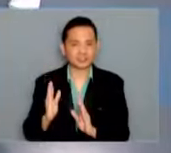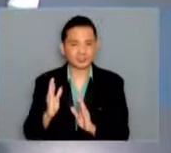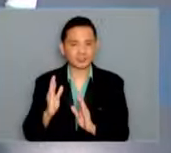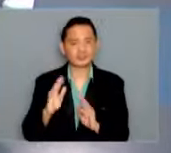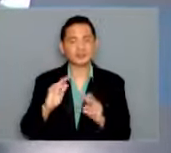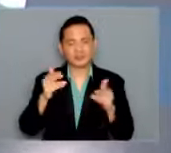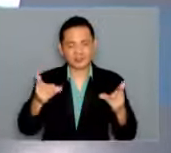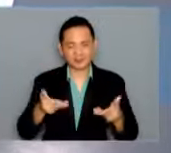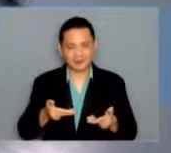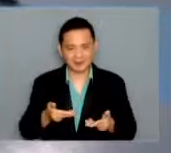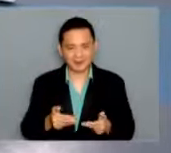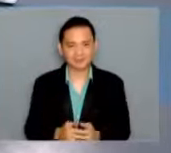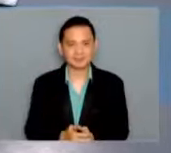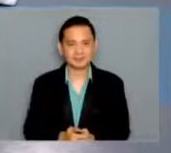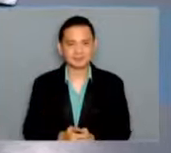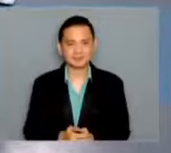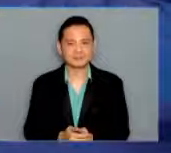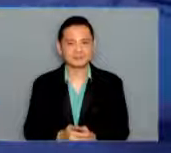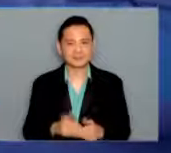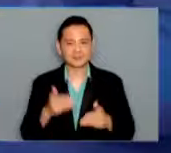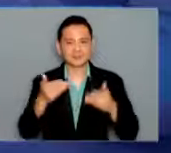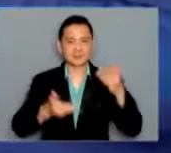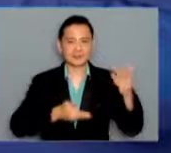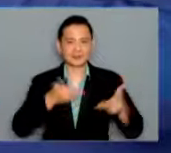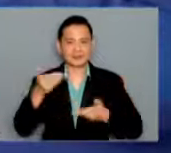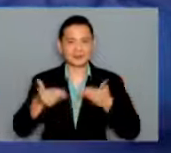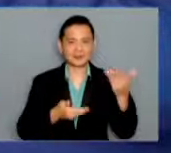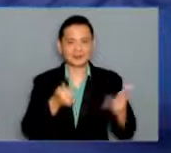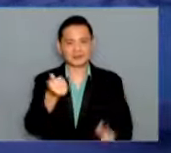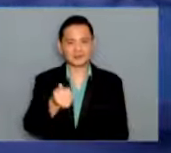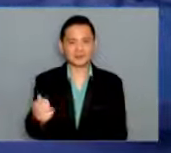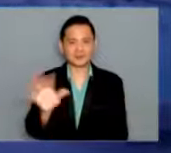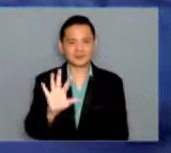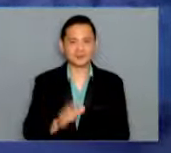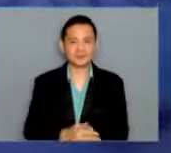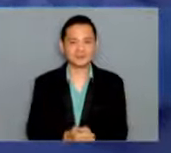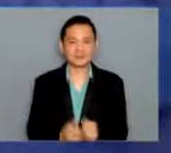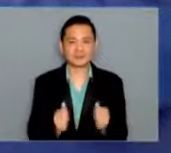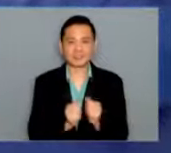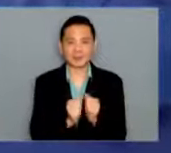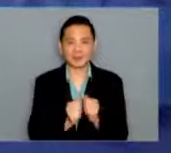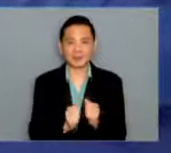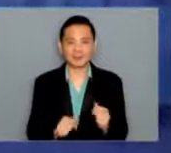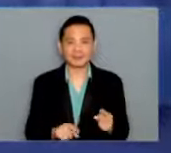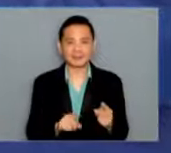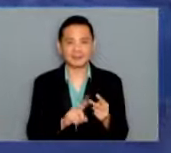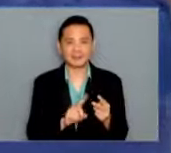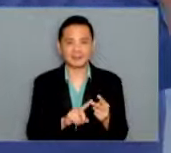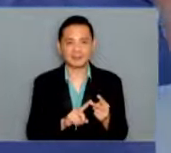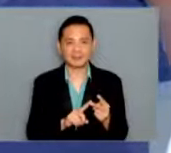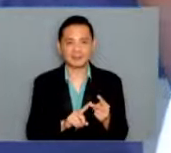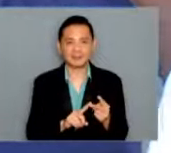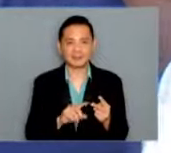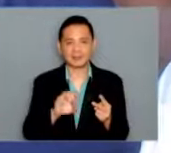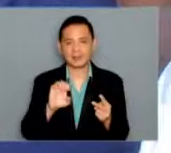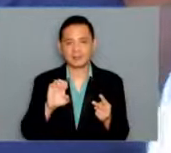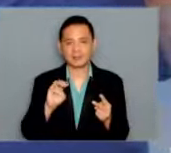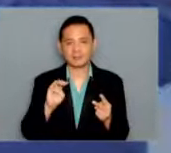welcome. Hi, good morning. Kasama niyo rin po si... Yes, tawagin po natin si Miss Emilu